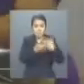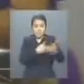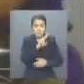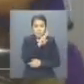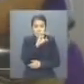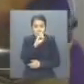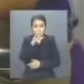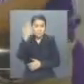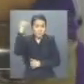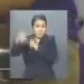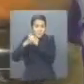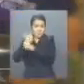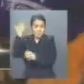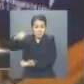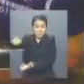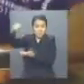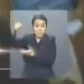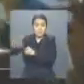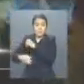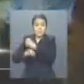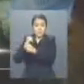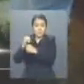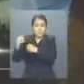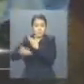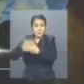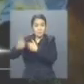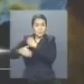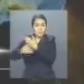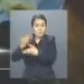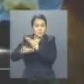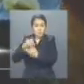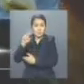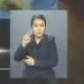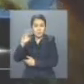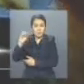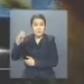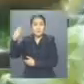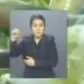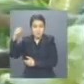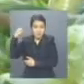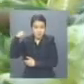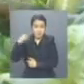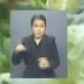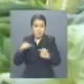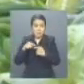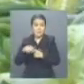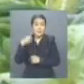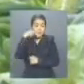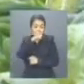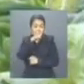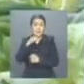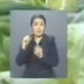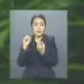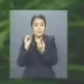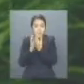210บาทส่วนผักสดที่ราคาลดลงเช่นผักกาดขาวผักบุ้งแตงกวาสำหรับสินค้าบางรายการที่ปรับเพิ่มขึ้น